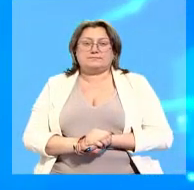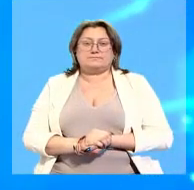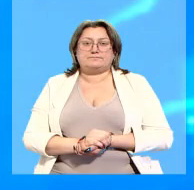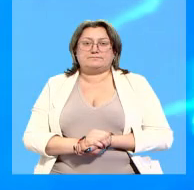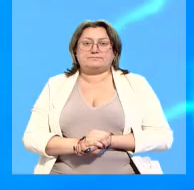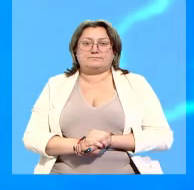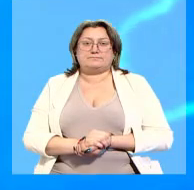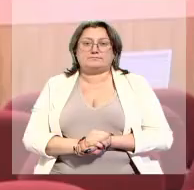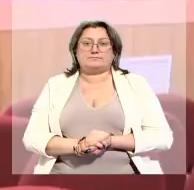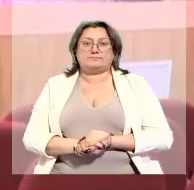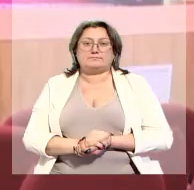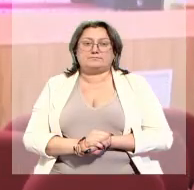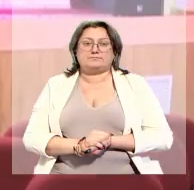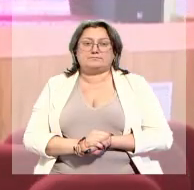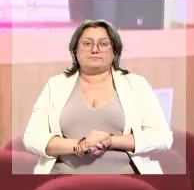басты мақсат.